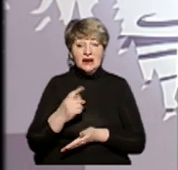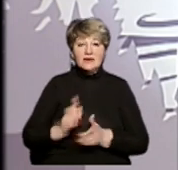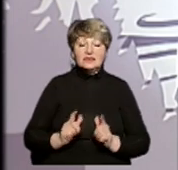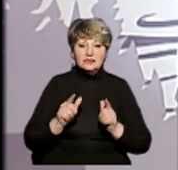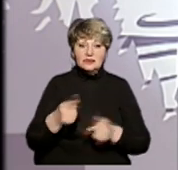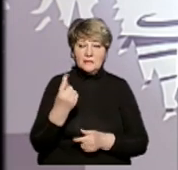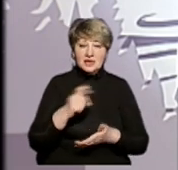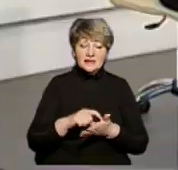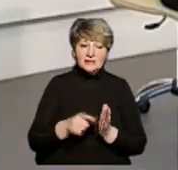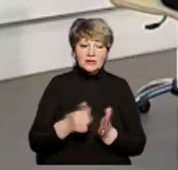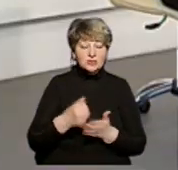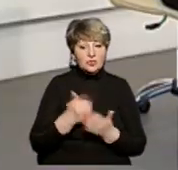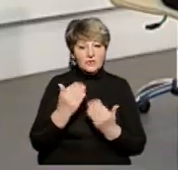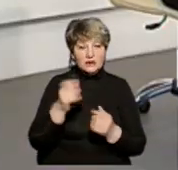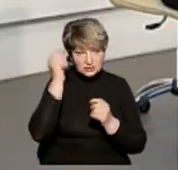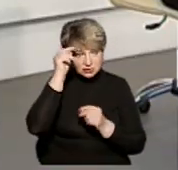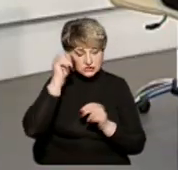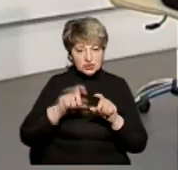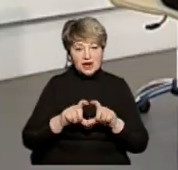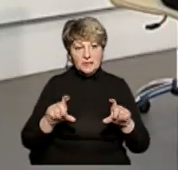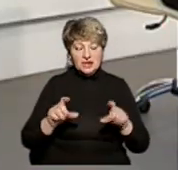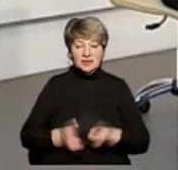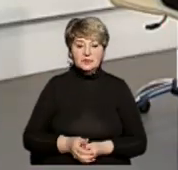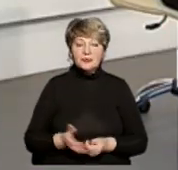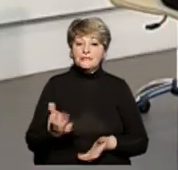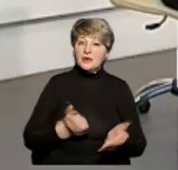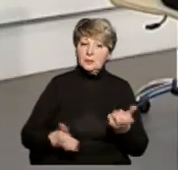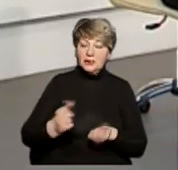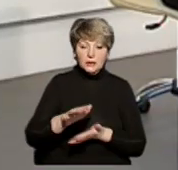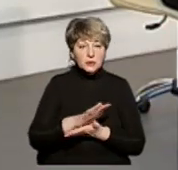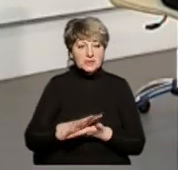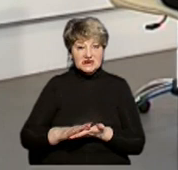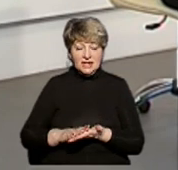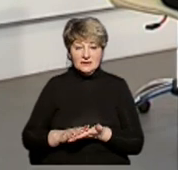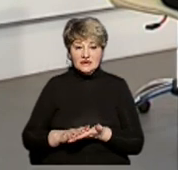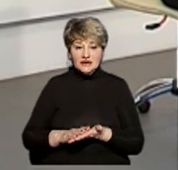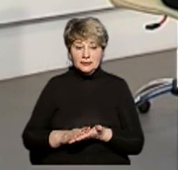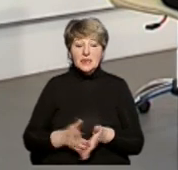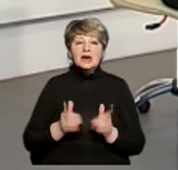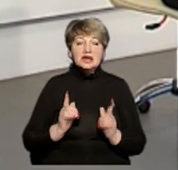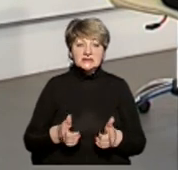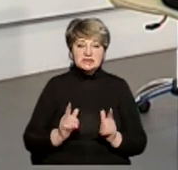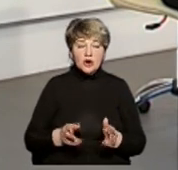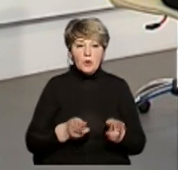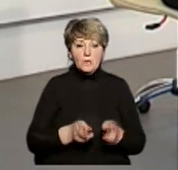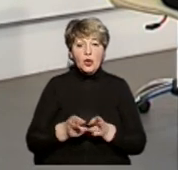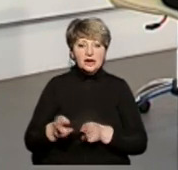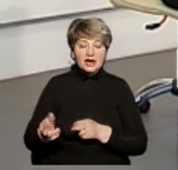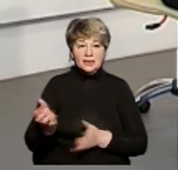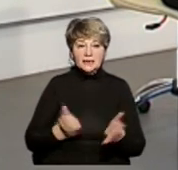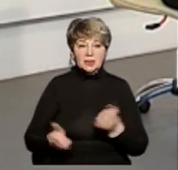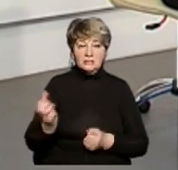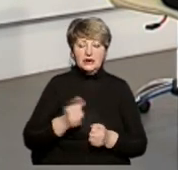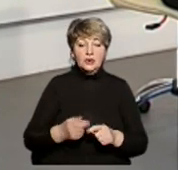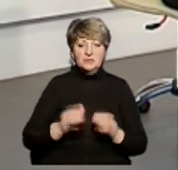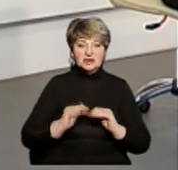до вашої школи, до вашої гімназії, даруйте? Прийом заявок відбувається згідно з порядком прийому дітей в